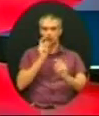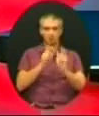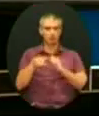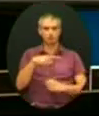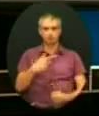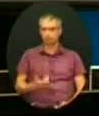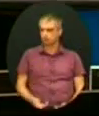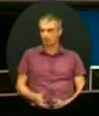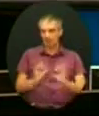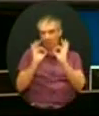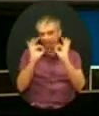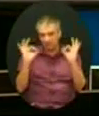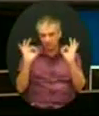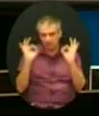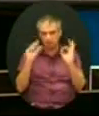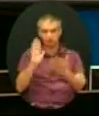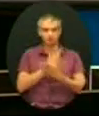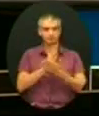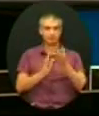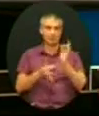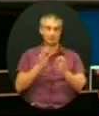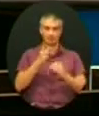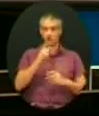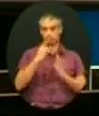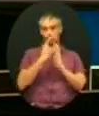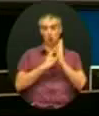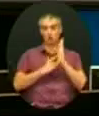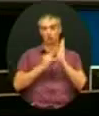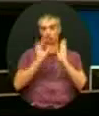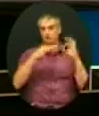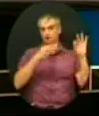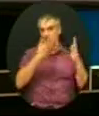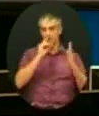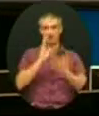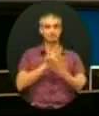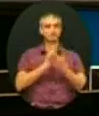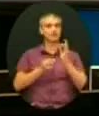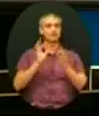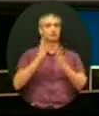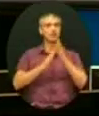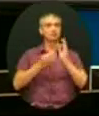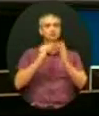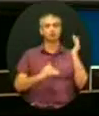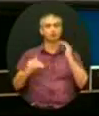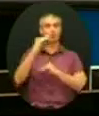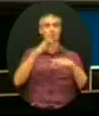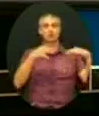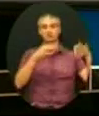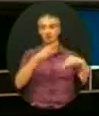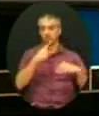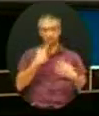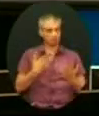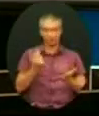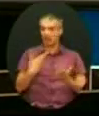שם? אפס. יש פסק דין של בית, קודם כל יש חוקה, ויש פסק דין של בית המשפט העליון בספרד, שאין